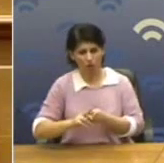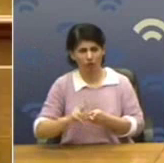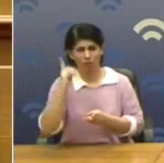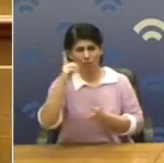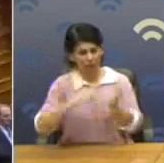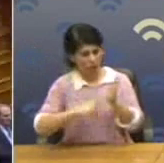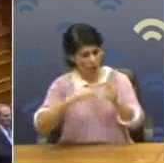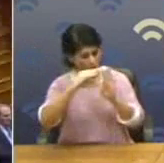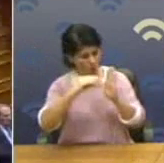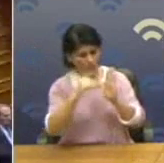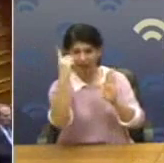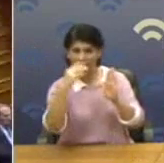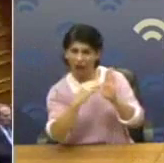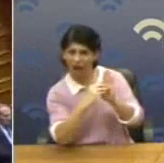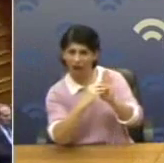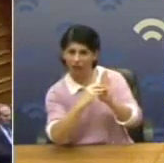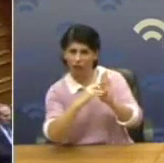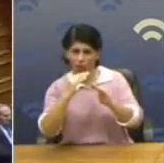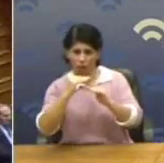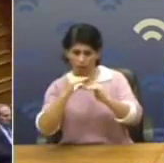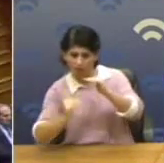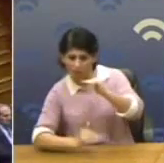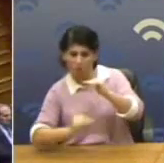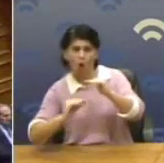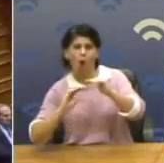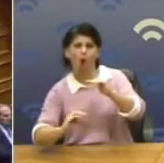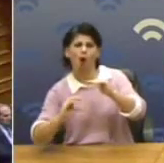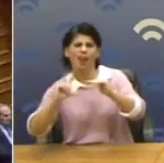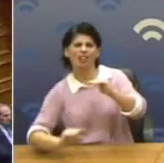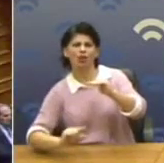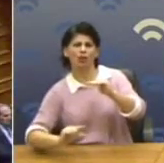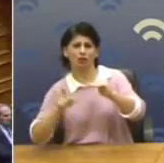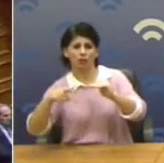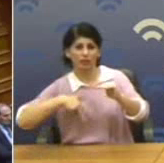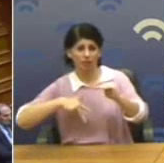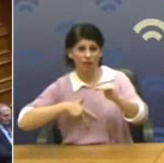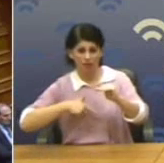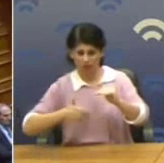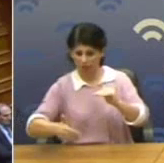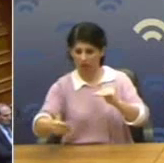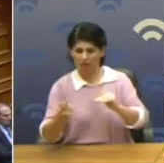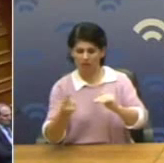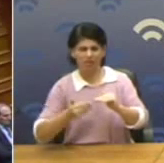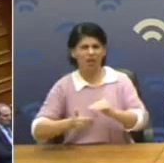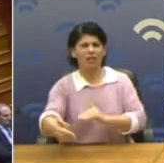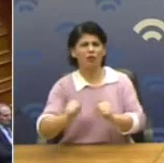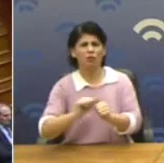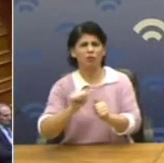μισθό, φέρνοντας τον υποκατώτατο. Ήσασταν η κυβέρνηση που έφερε μέσα σε λίγους μήνες τη